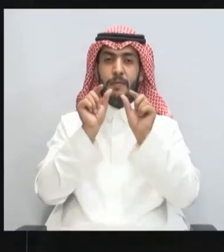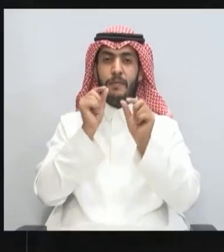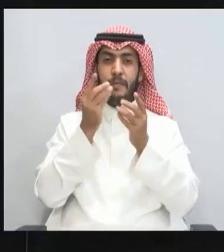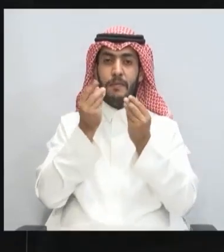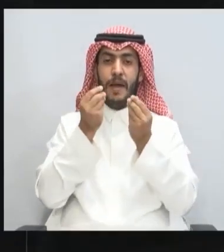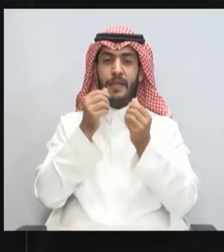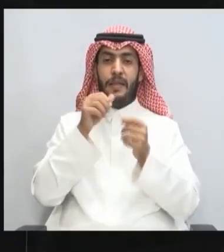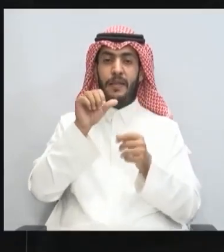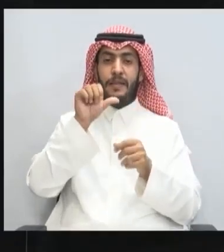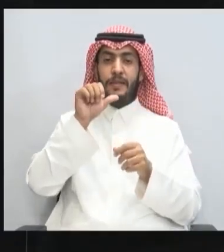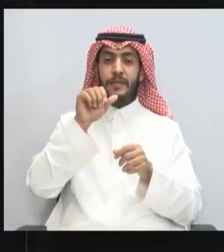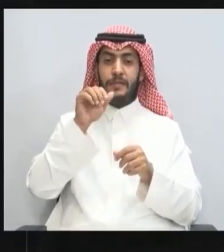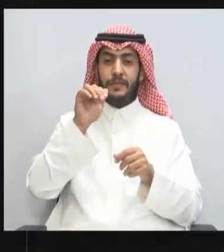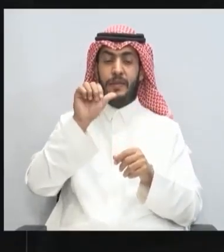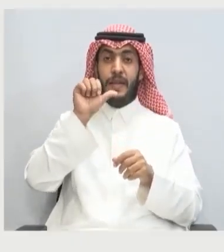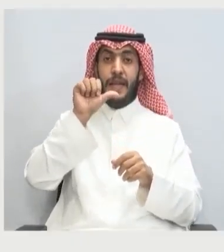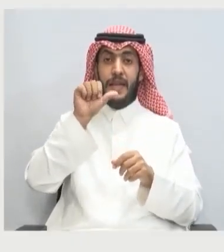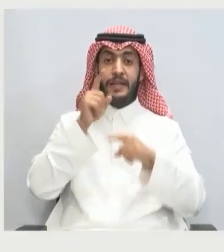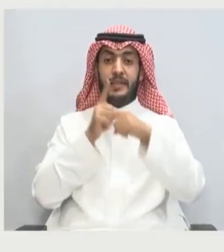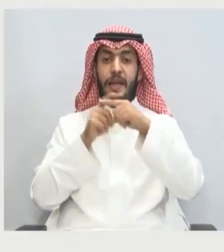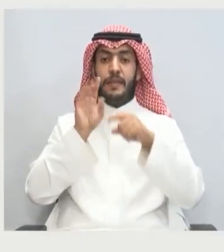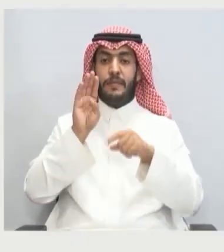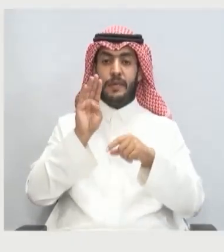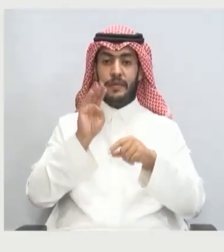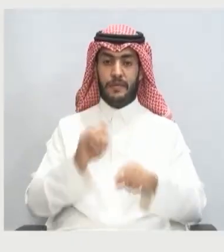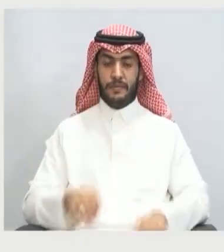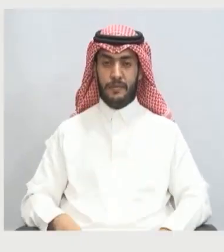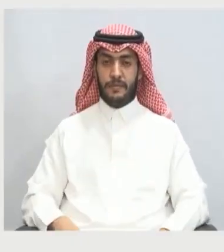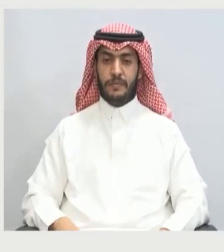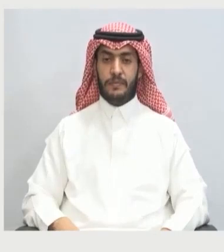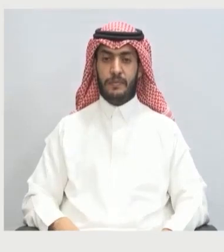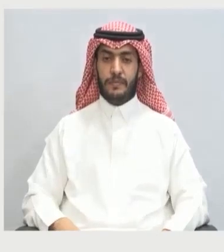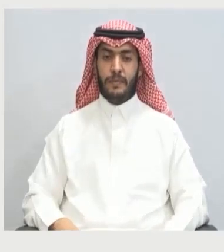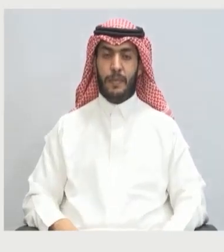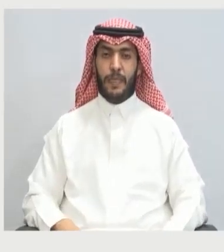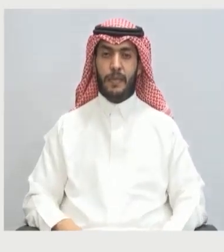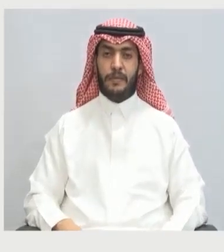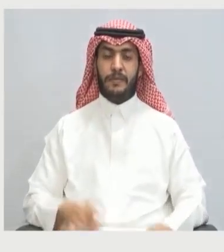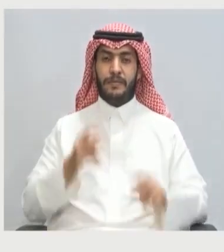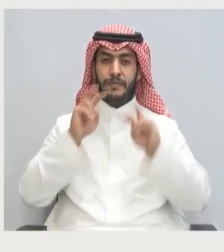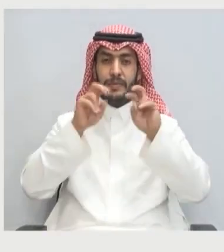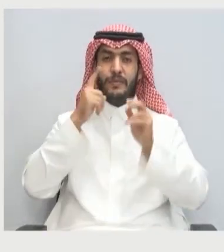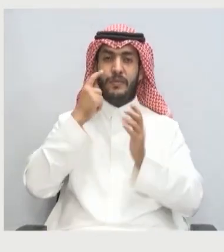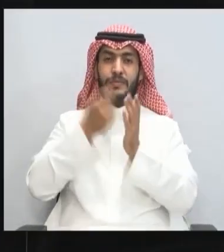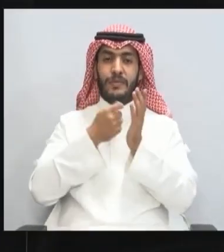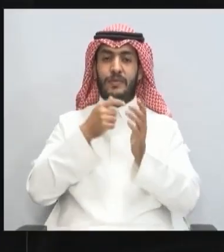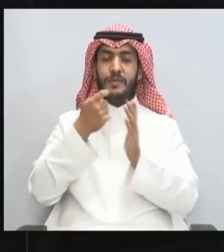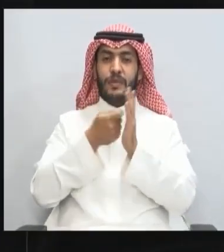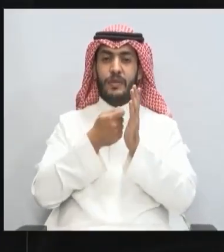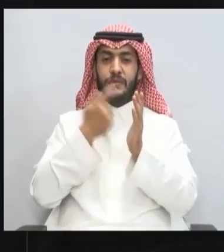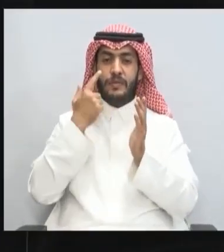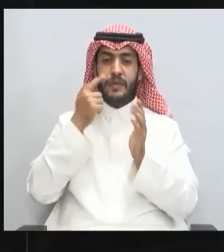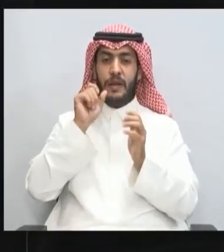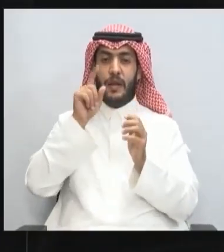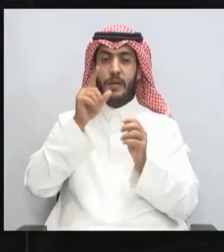اي زائد البي ولاحظ هنا معاملات تعطيني بعد كذا النواتج اذا تفحص سجل ملاحظات سنسجل الملاحظات